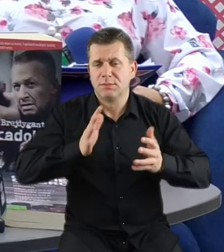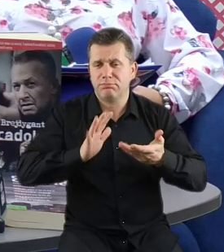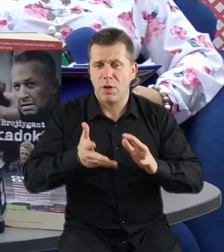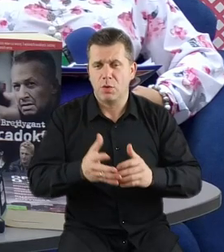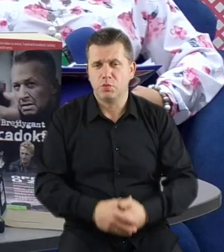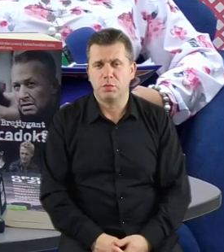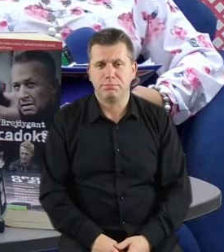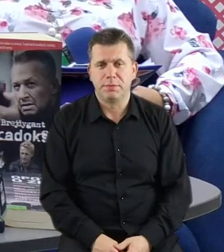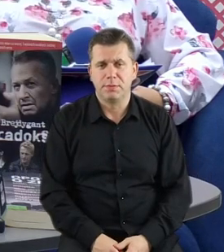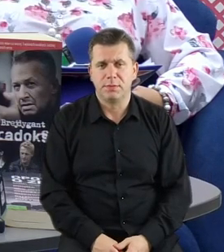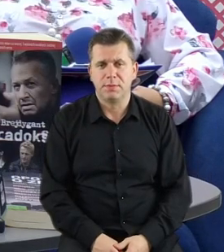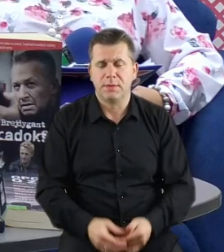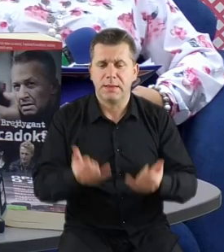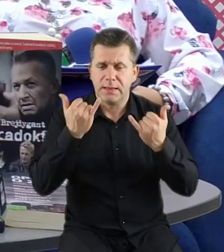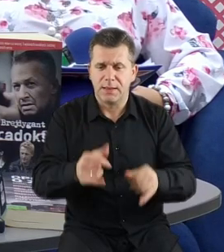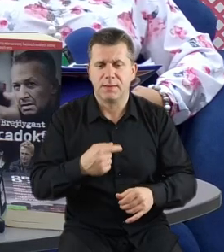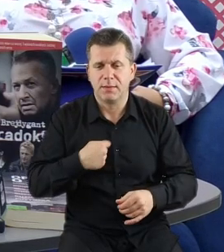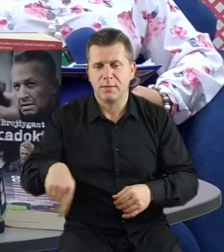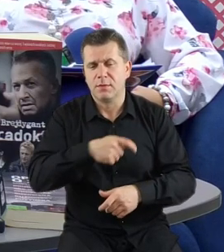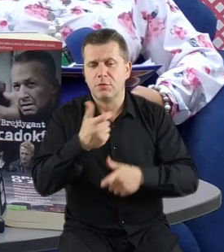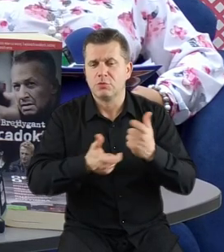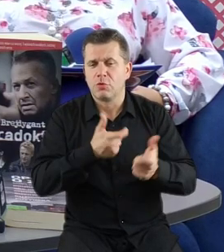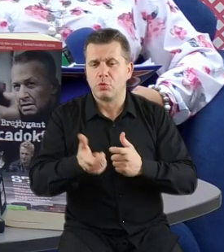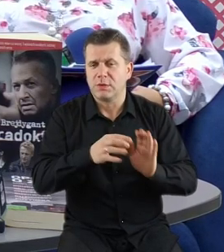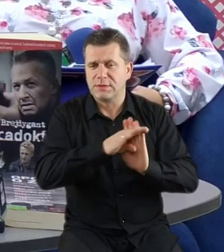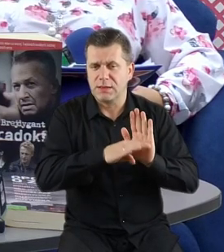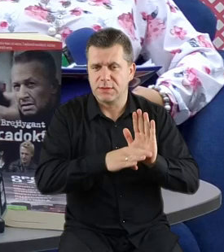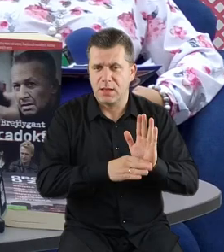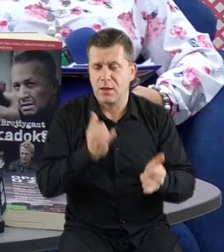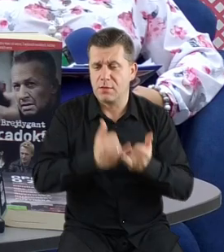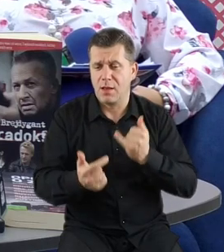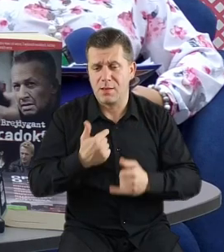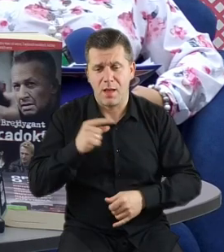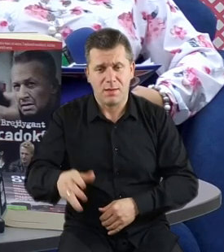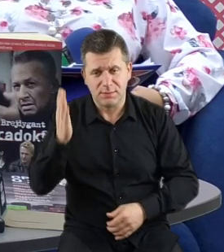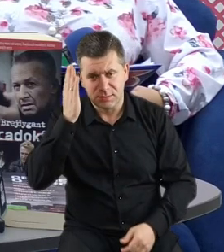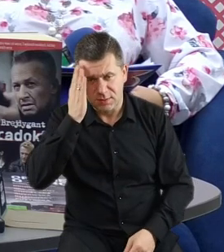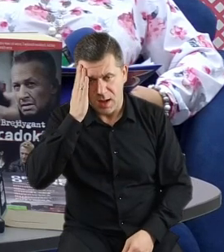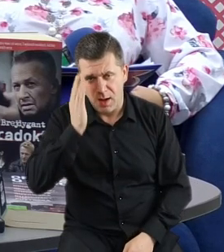sposoby, które się jakby inne do nich stosuje zasady, no ale jeżeli ja je znam,